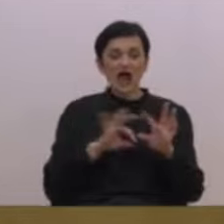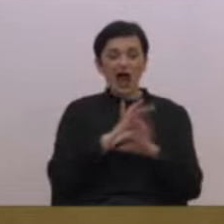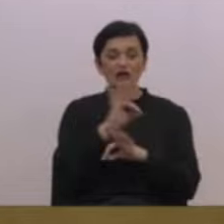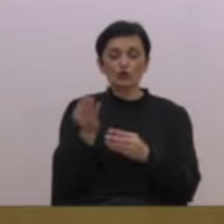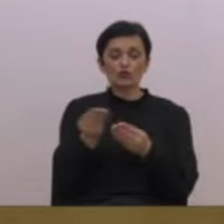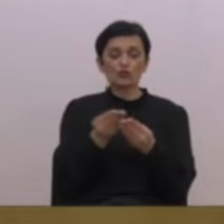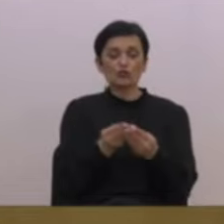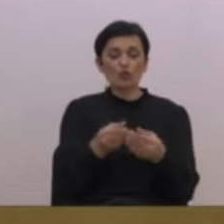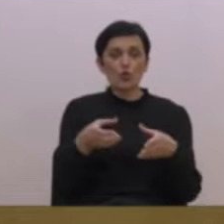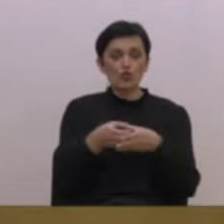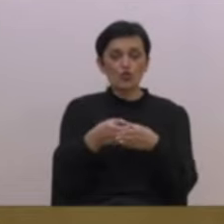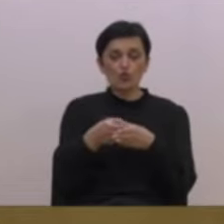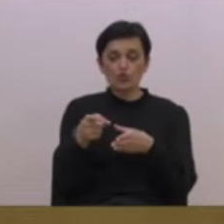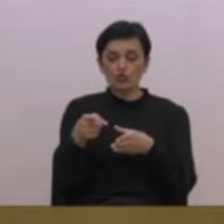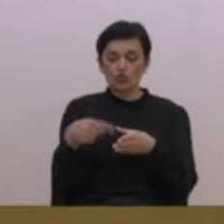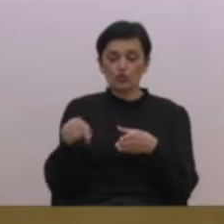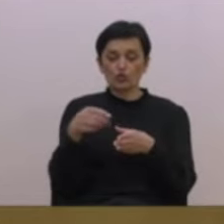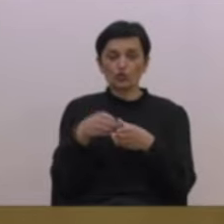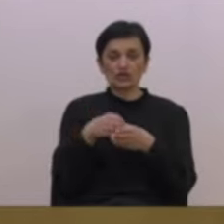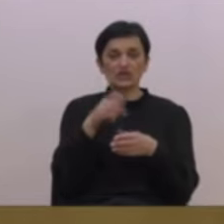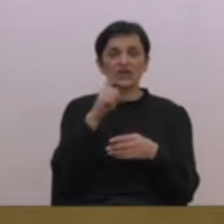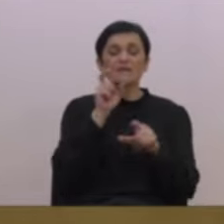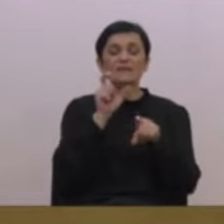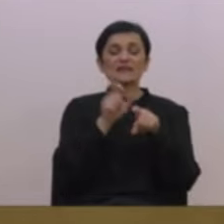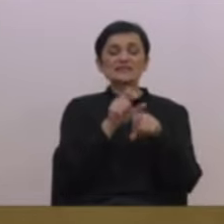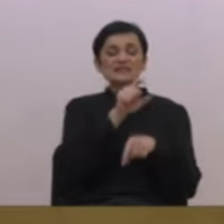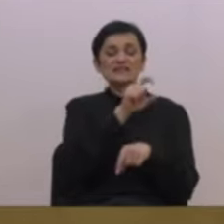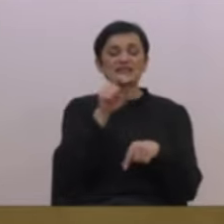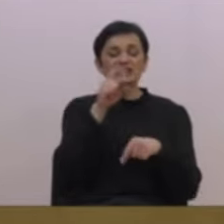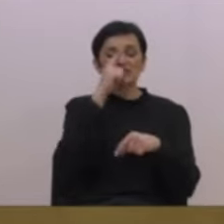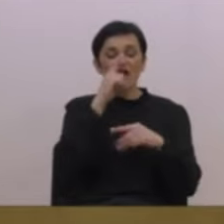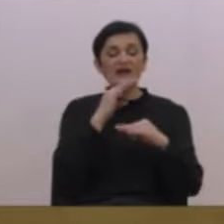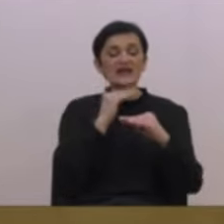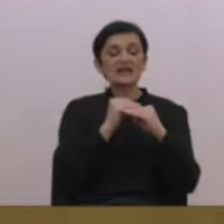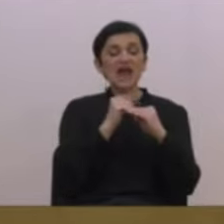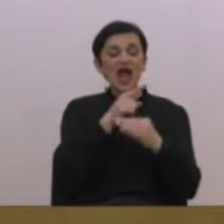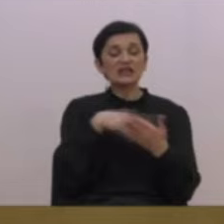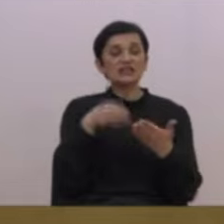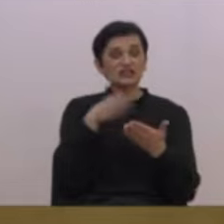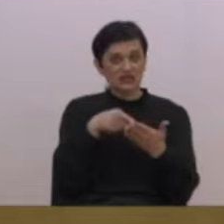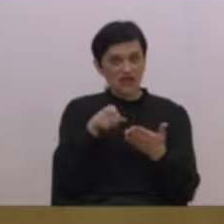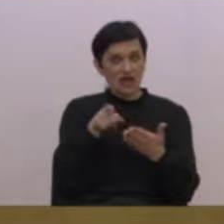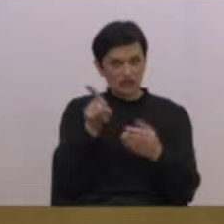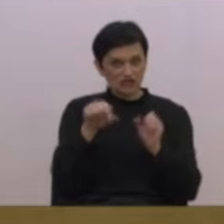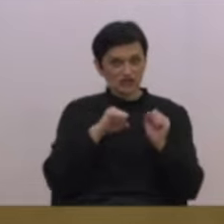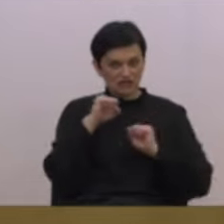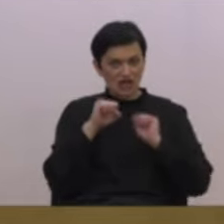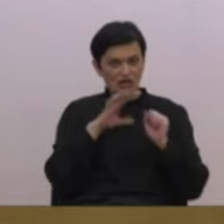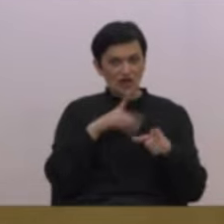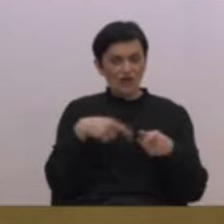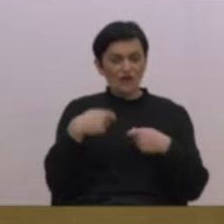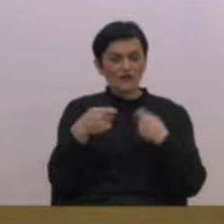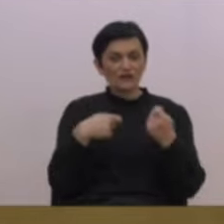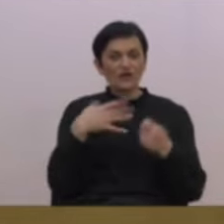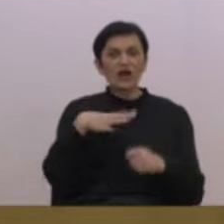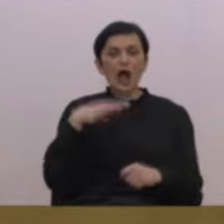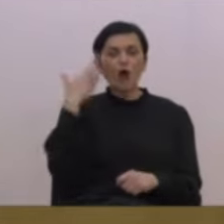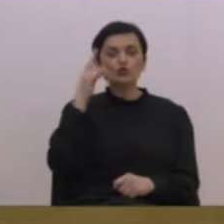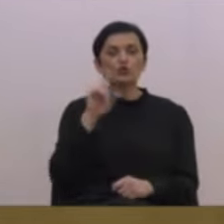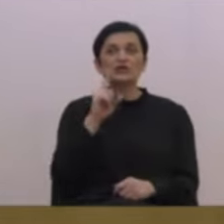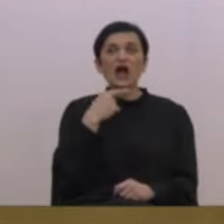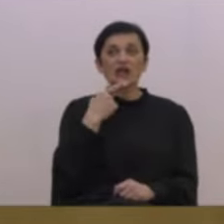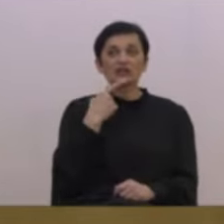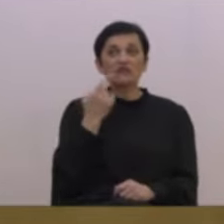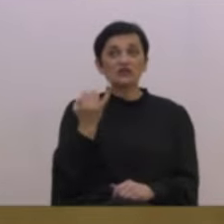გუნდთან ერთად, რომ სიტყვა გენდერი გაუქმებულიყო. ამაზე თუ ცადე ვაჭრობა და მაშინ ქართმოცემომ რა თქვა,